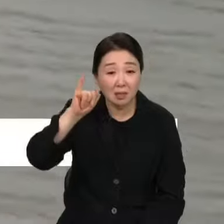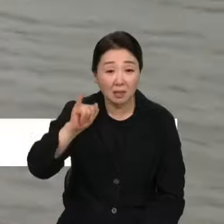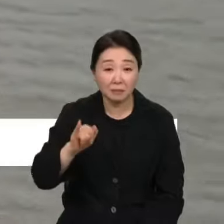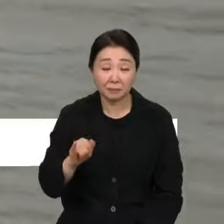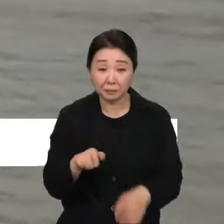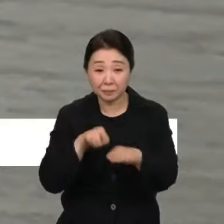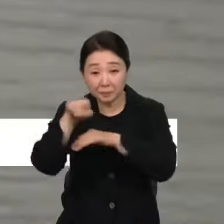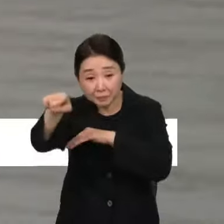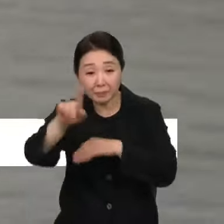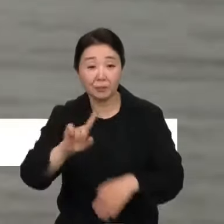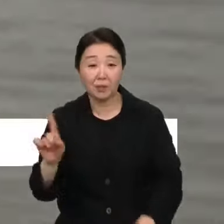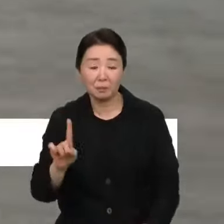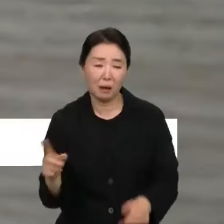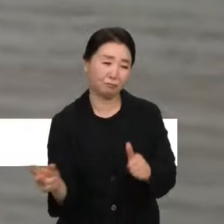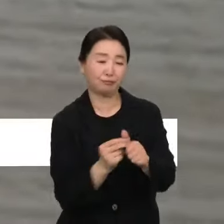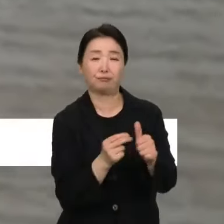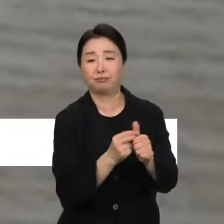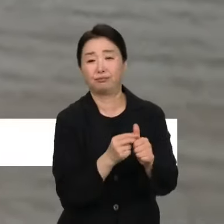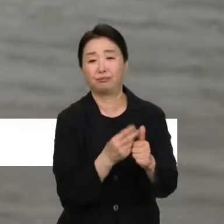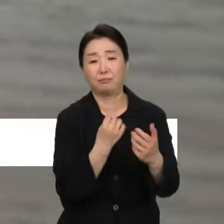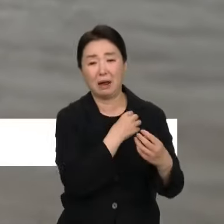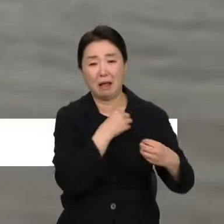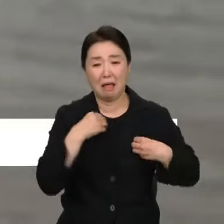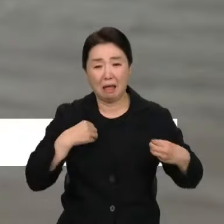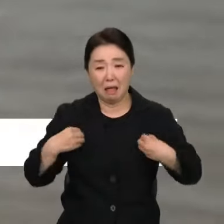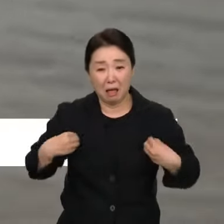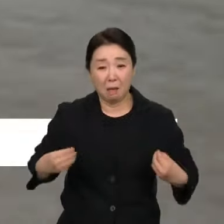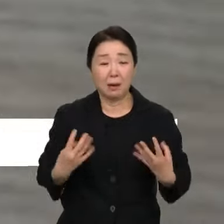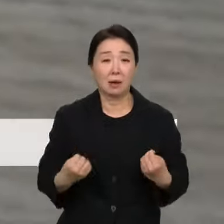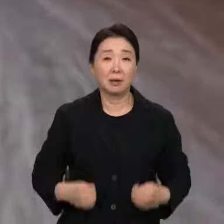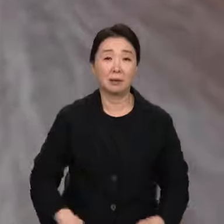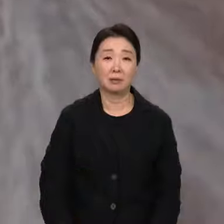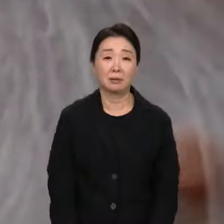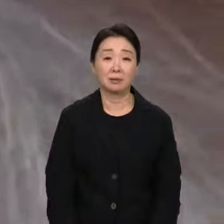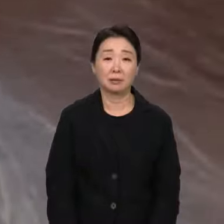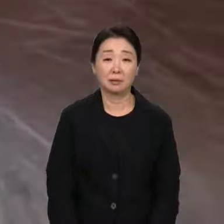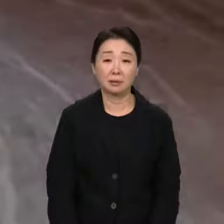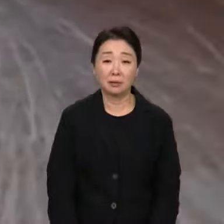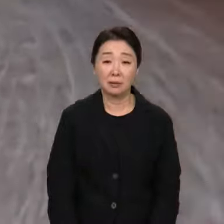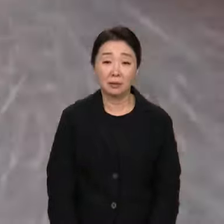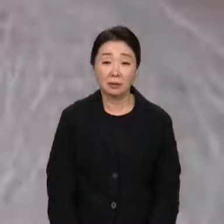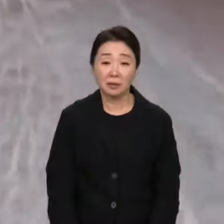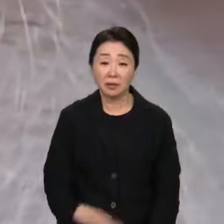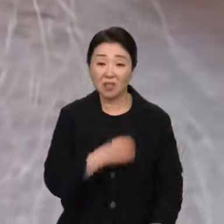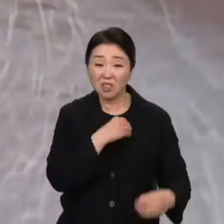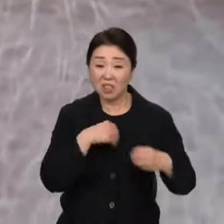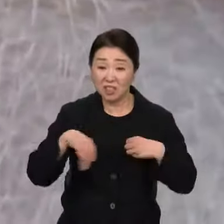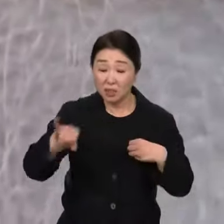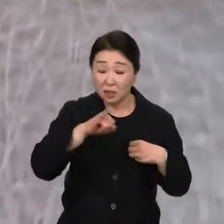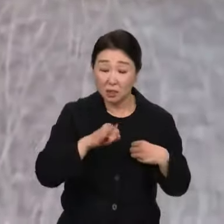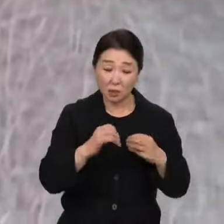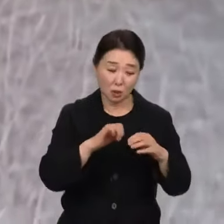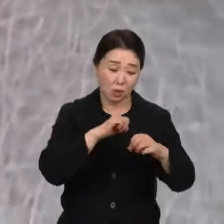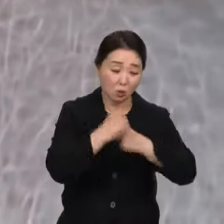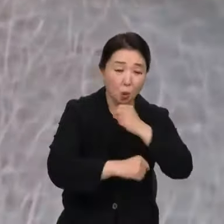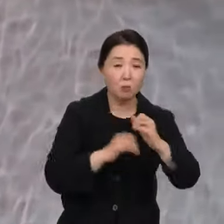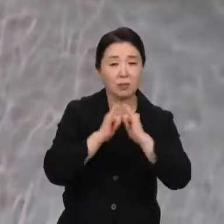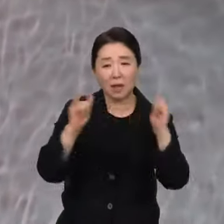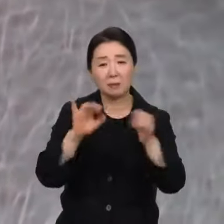나가기만 하면은 뭐 물려오죠. 정말 수백 마리가 붙었었어요. 이런 진드기 동물과 사람을 가리지